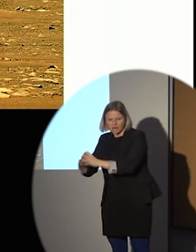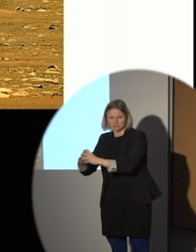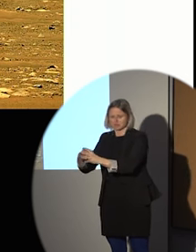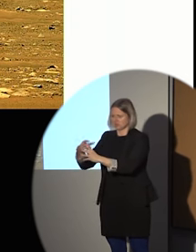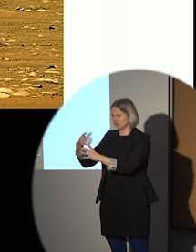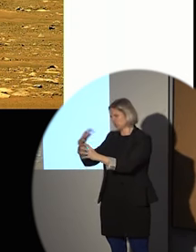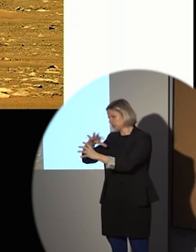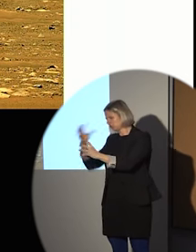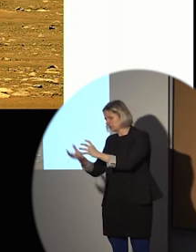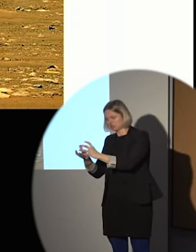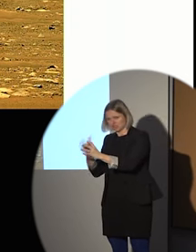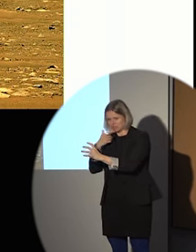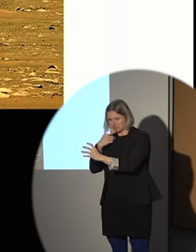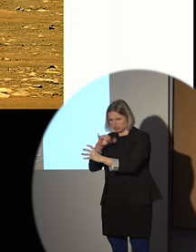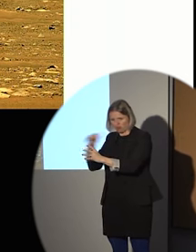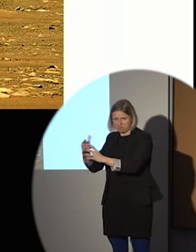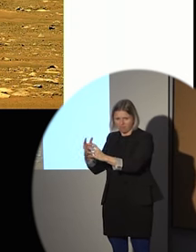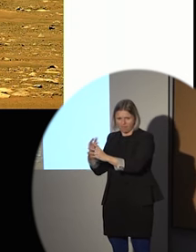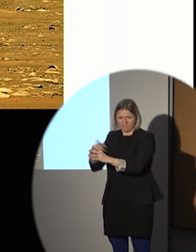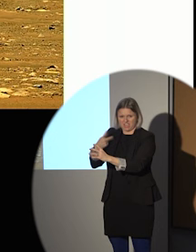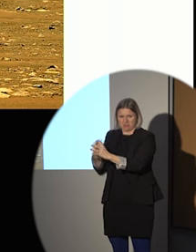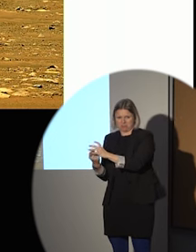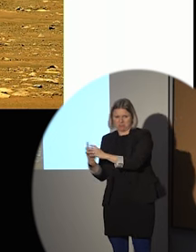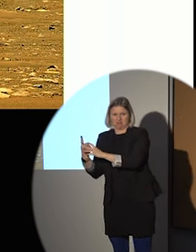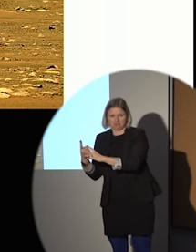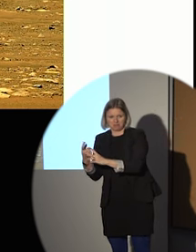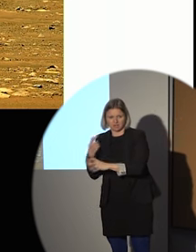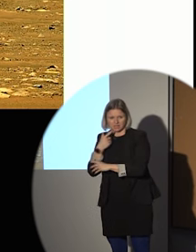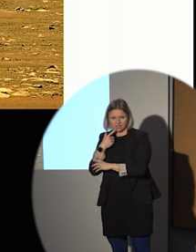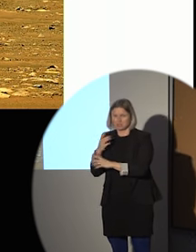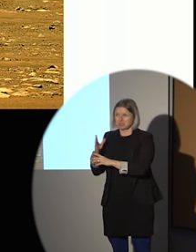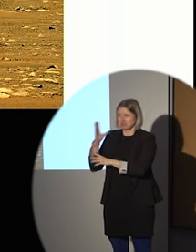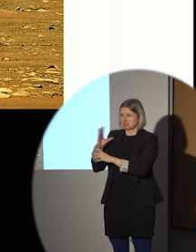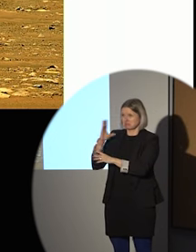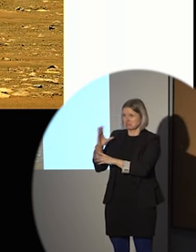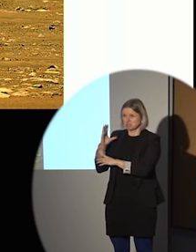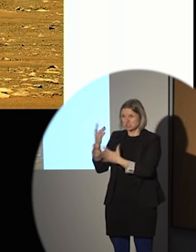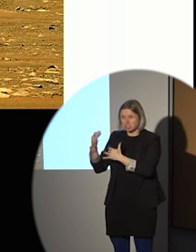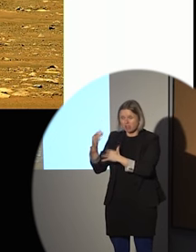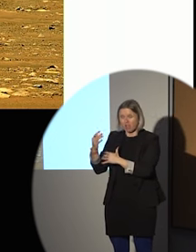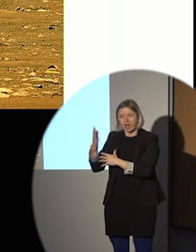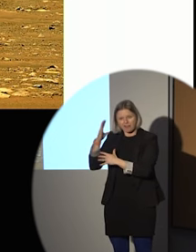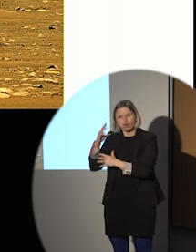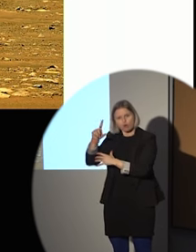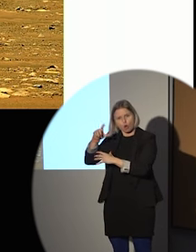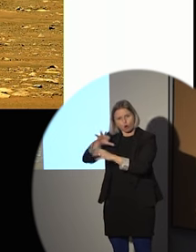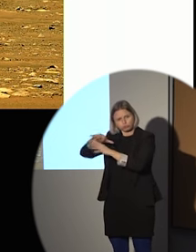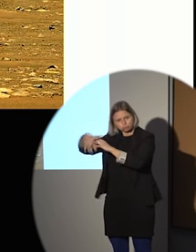océans plus d'un milliard d'années. C'est-à-dire qu'il y a 3 milliards d'années, Mars n'avait plus d'océan, plus d'atmosphère.